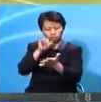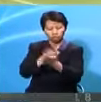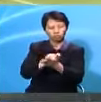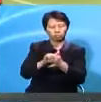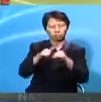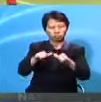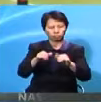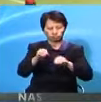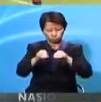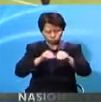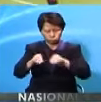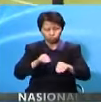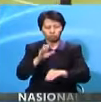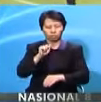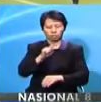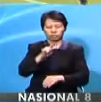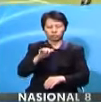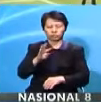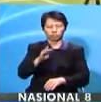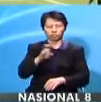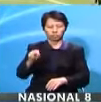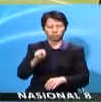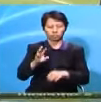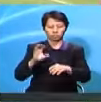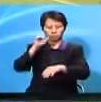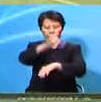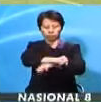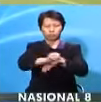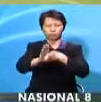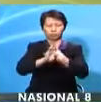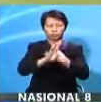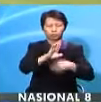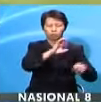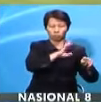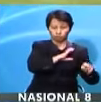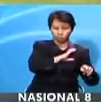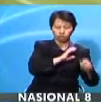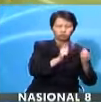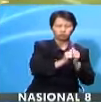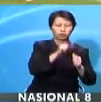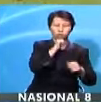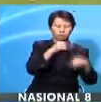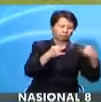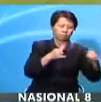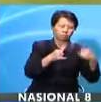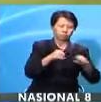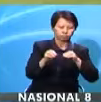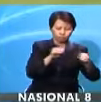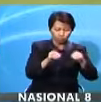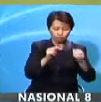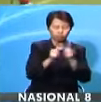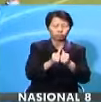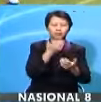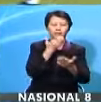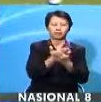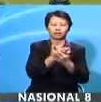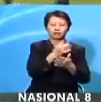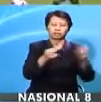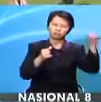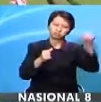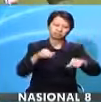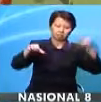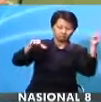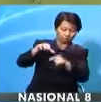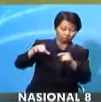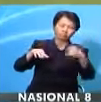mengekang pecaturan Azman Adnan. Penyerang berbahaya PDRM Ashfaq Ali tidak berupaya bergerak dengan sempurna, gagal